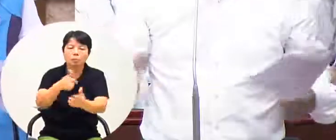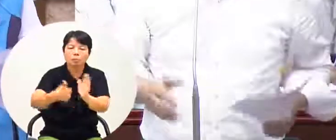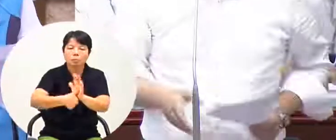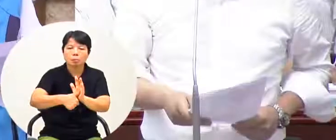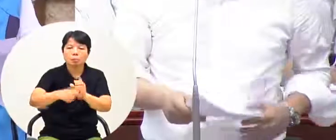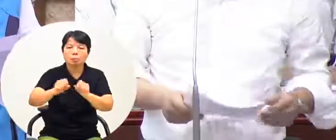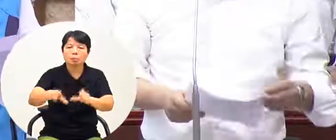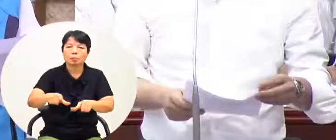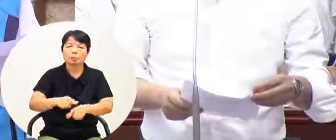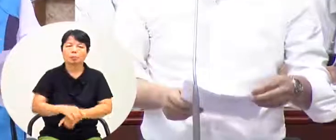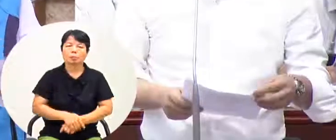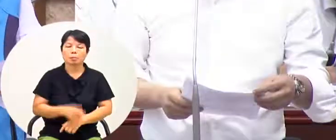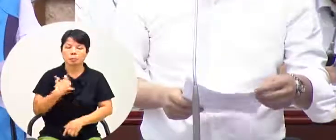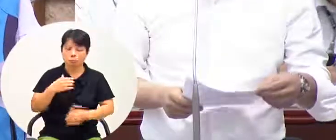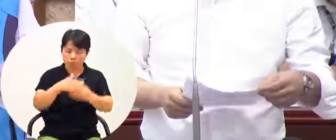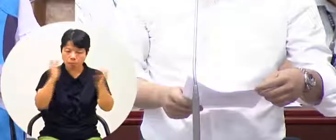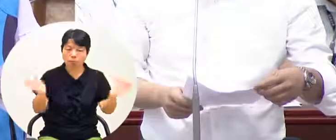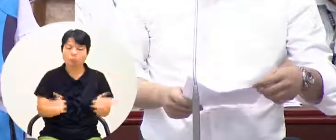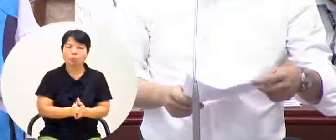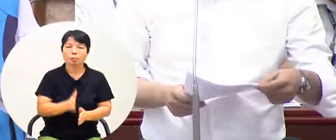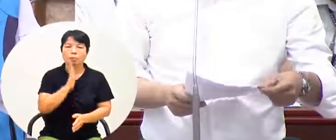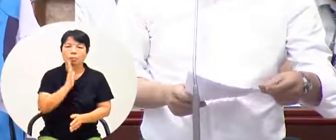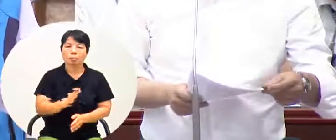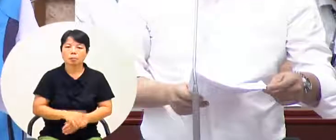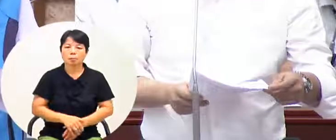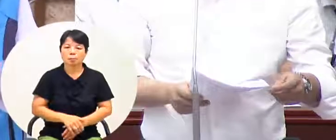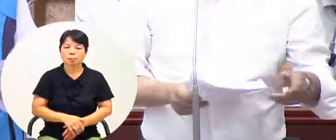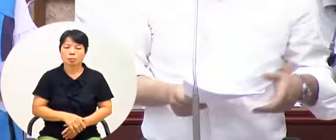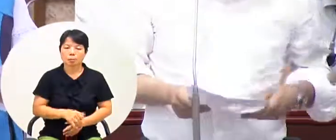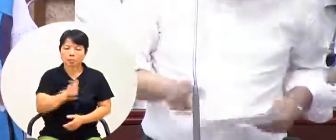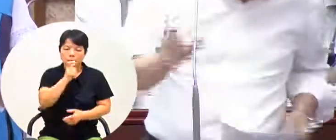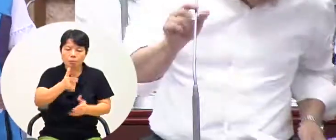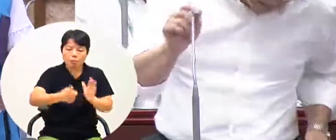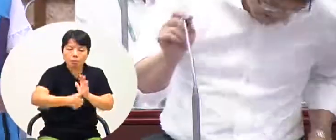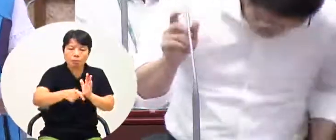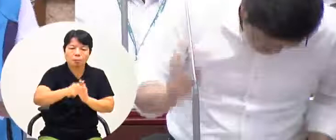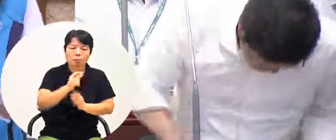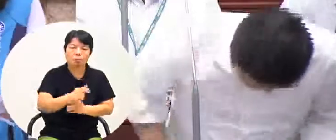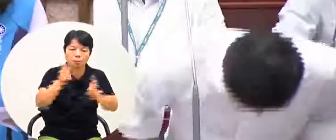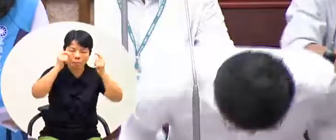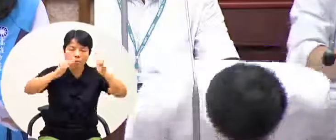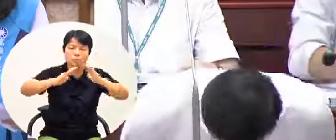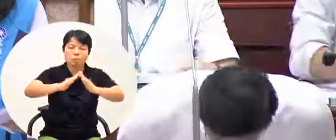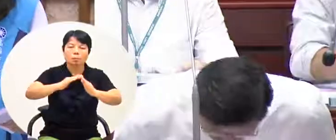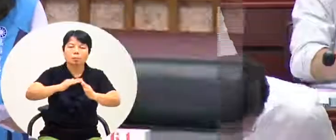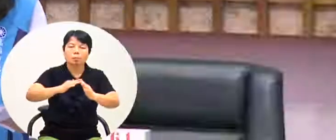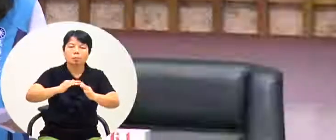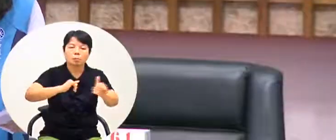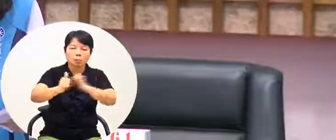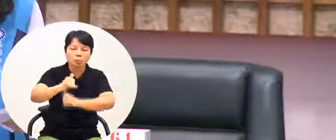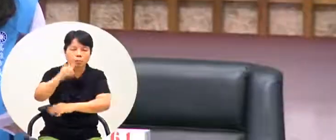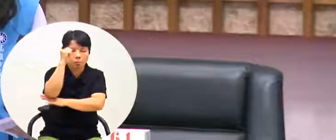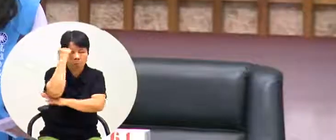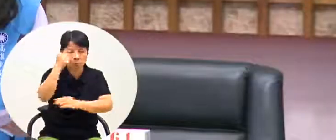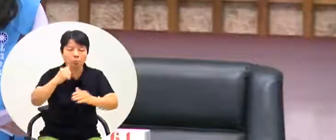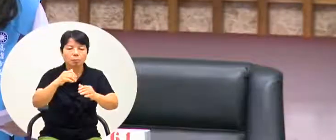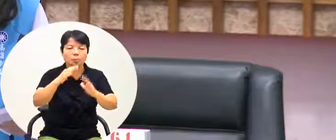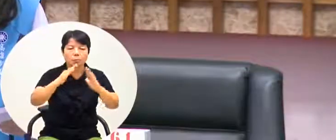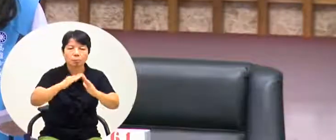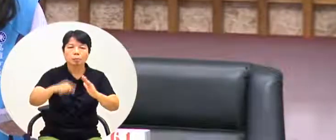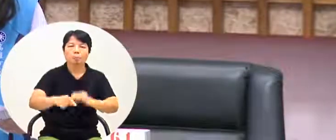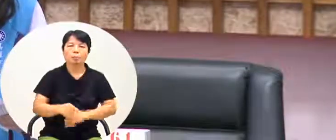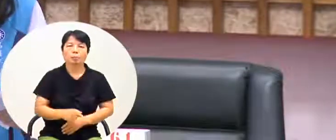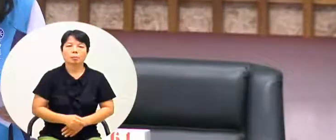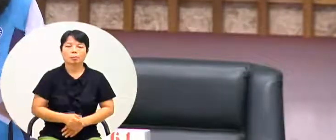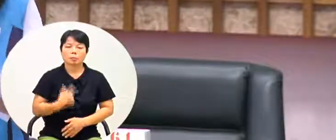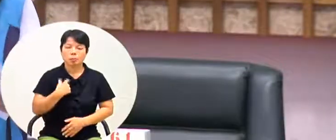他们 全部都是可以称为是高雄市的社会住宅。 好，局长谢谢，请坐。那我有查了一下局那个我们都